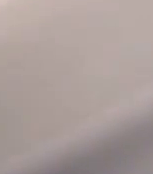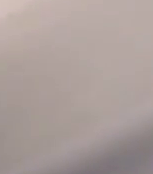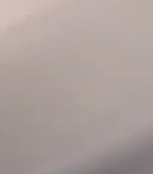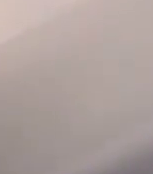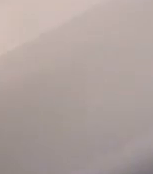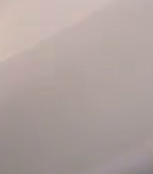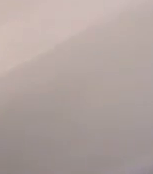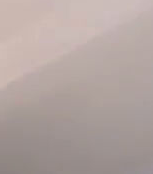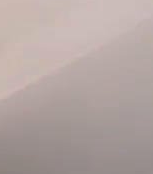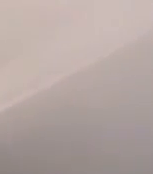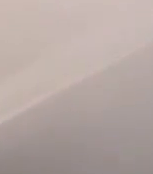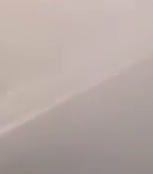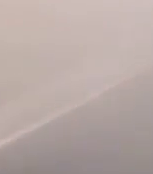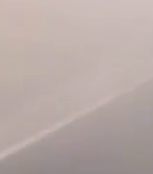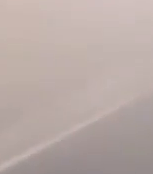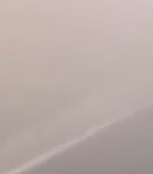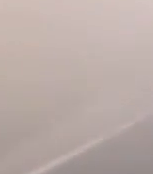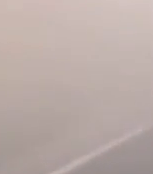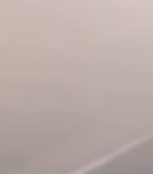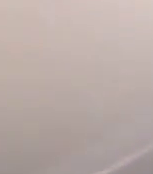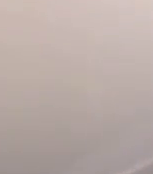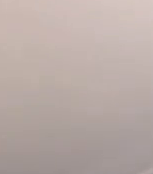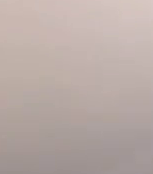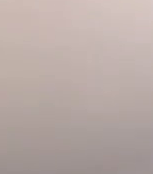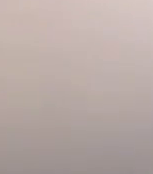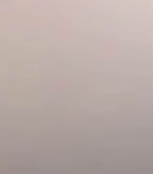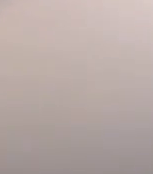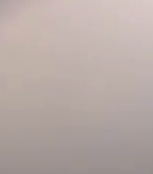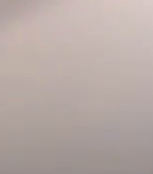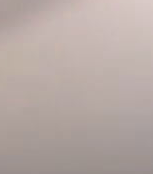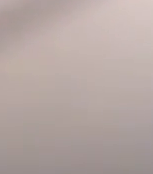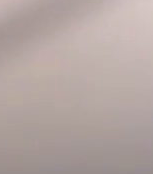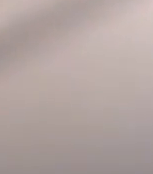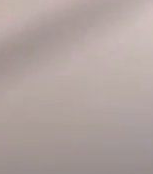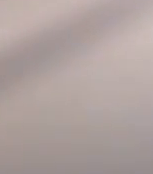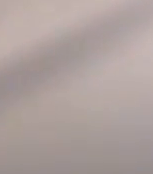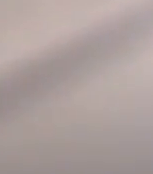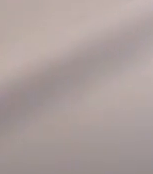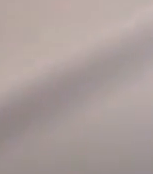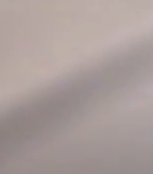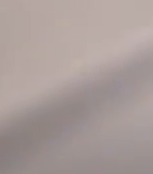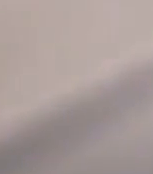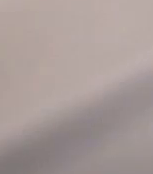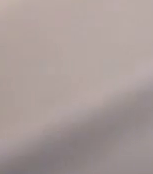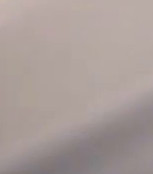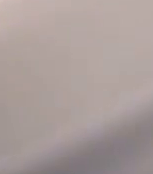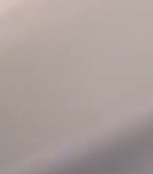channel. Para sa mga kapuso abroad, pwede nyo rin kaming makasama sa GMA Pinoy